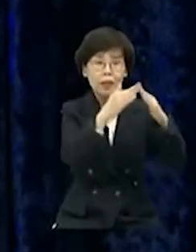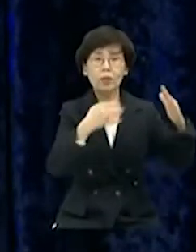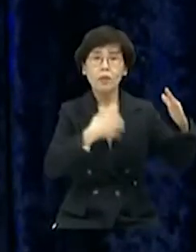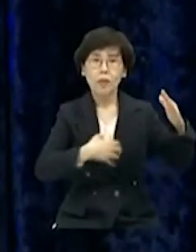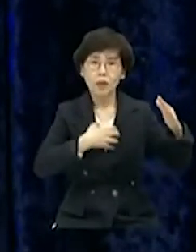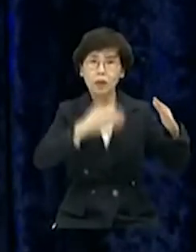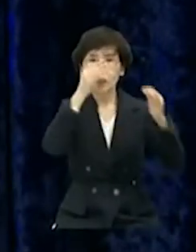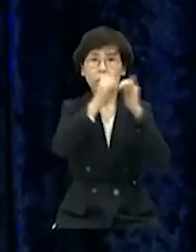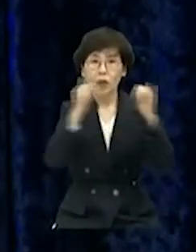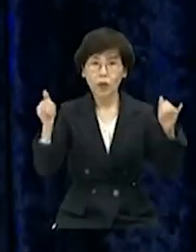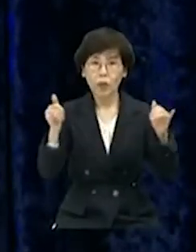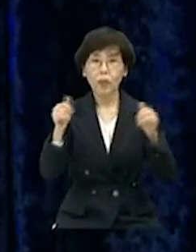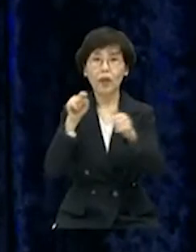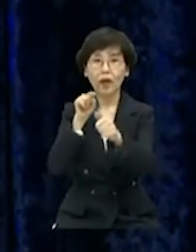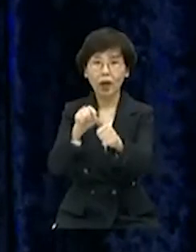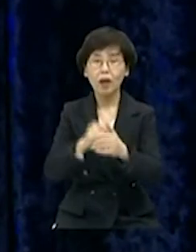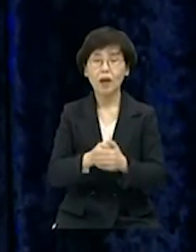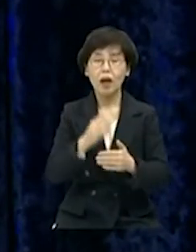걱정하는 청년들에게